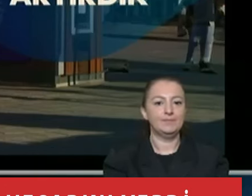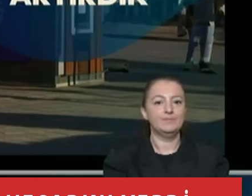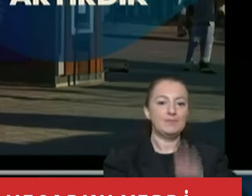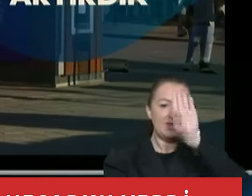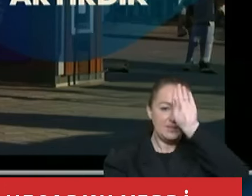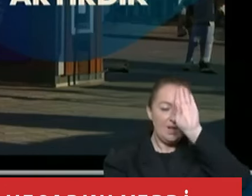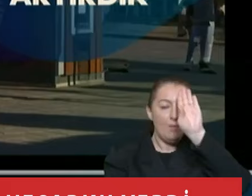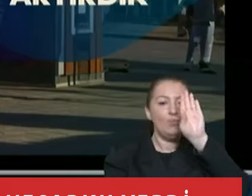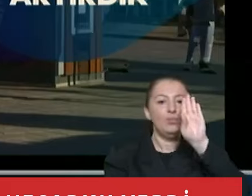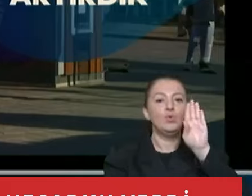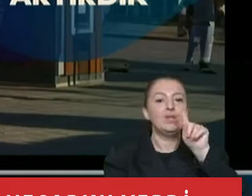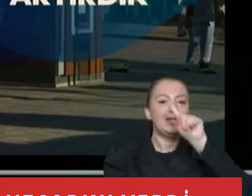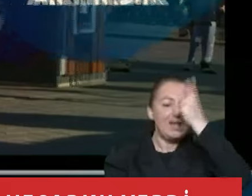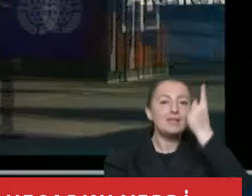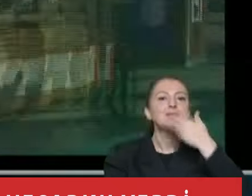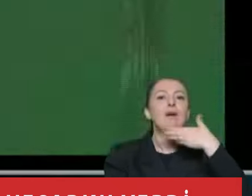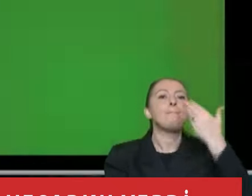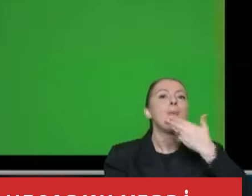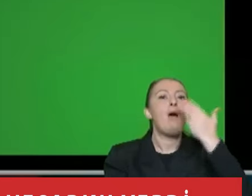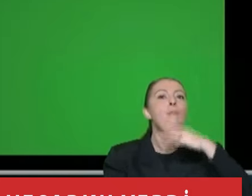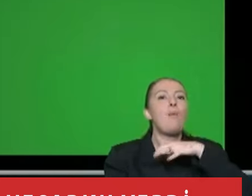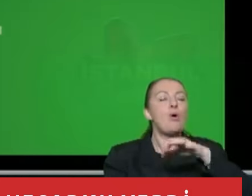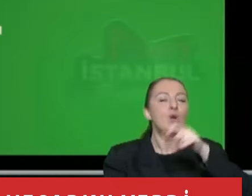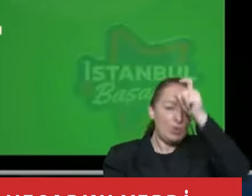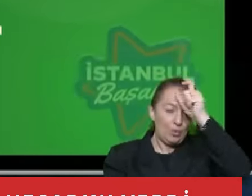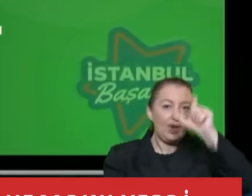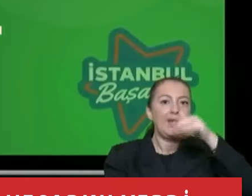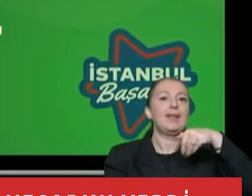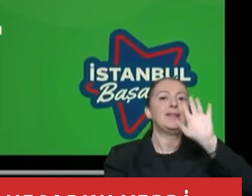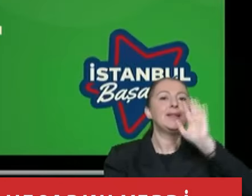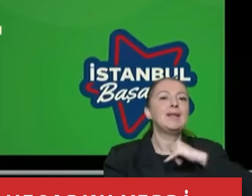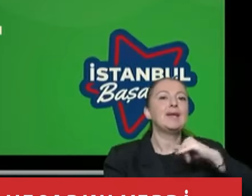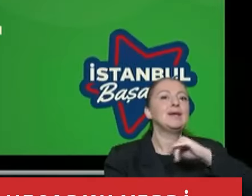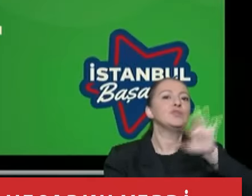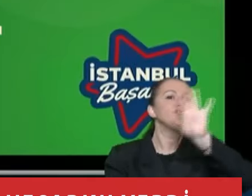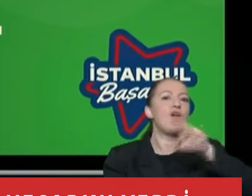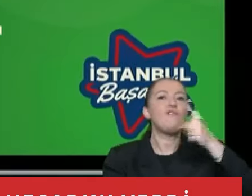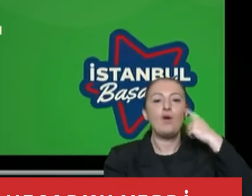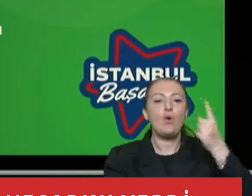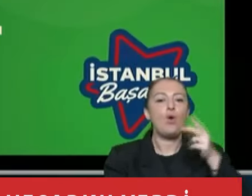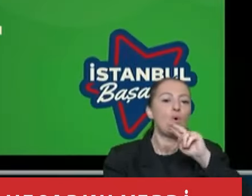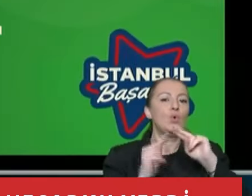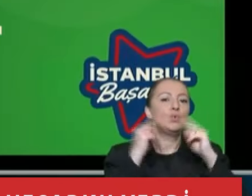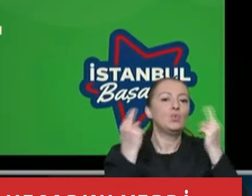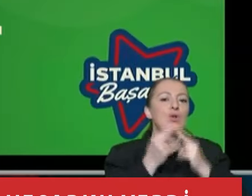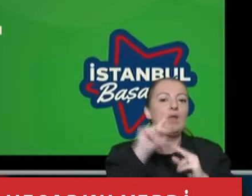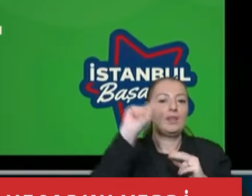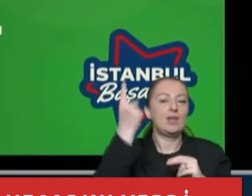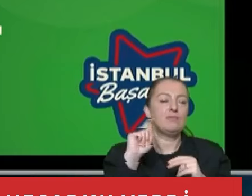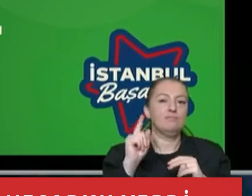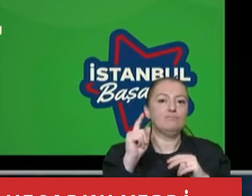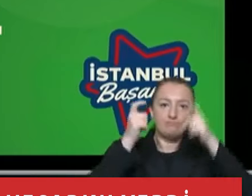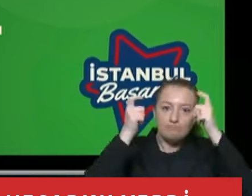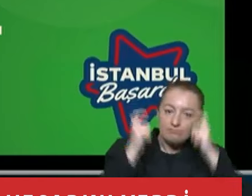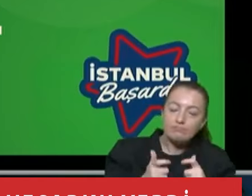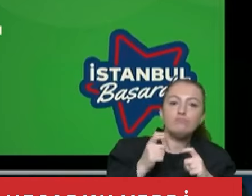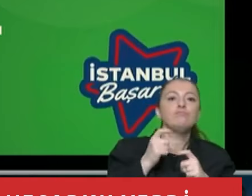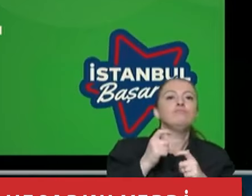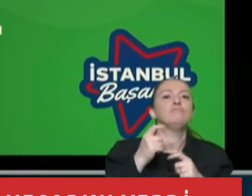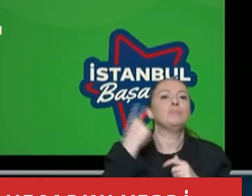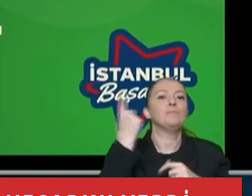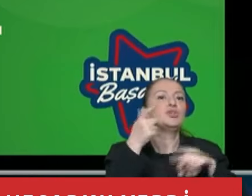İstanbul yalnızca Marmara Bölgesi ve Türkiye değil yakın coğrafyasında dünyada liderlik üstlenecek bir potansiyele